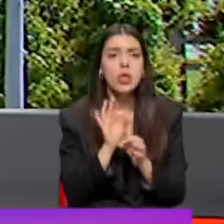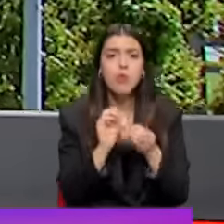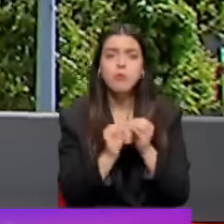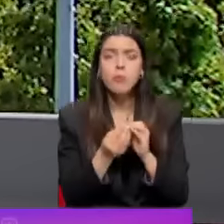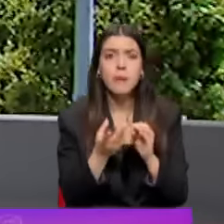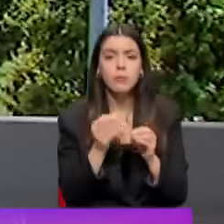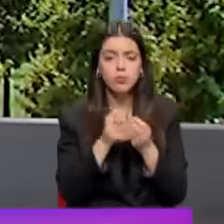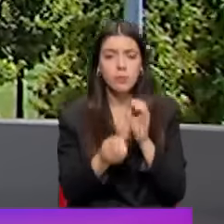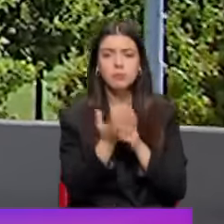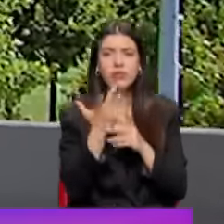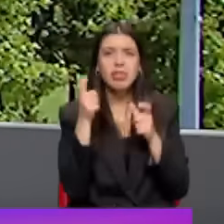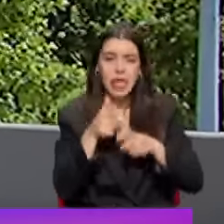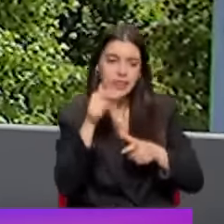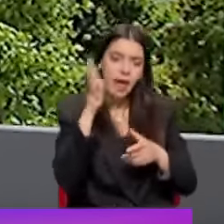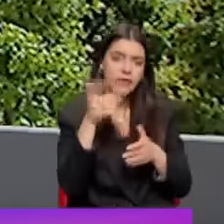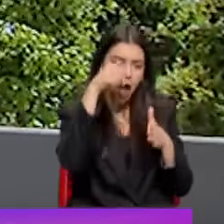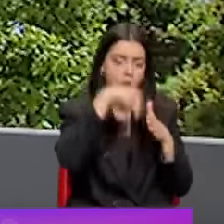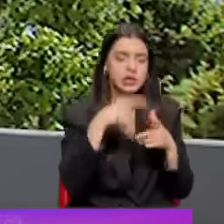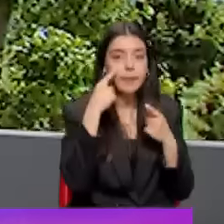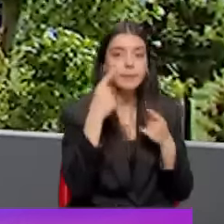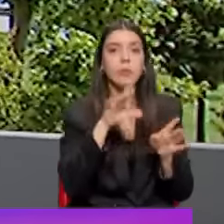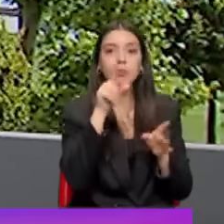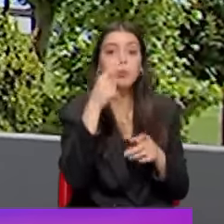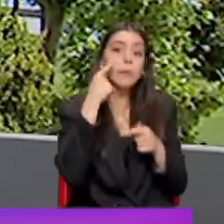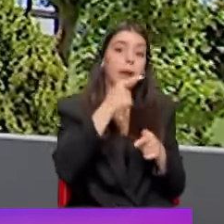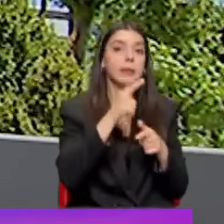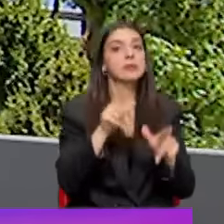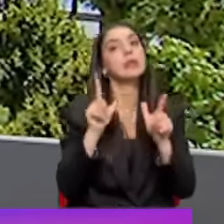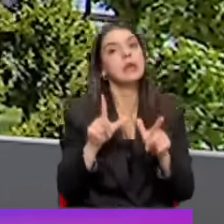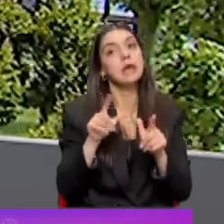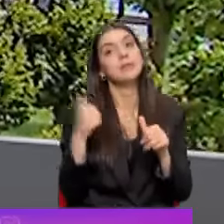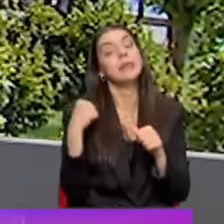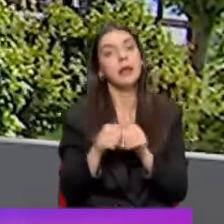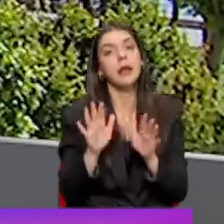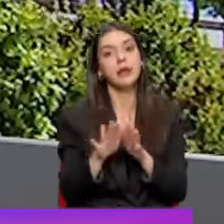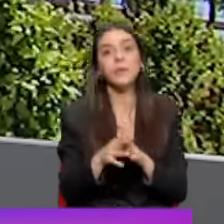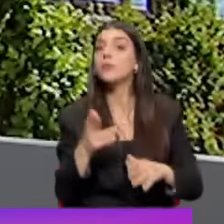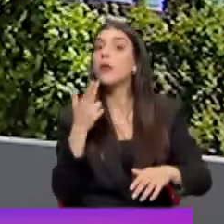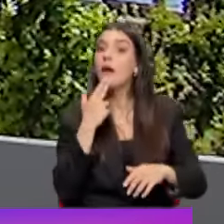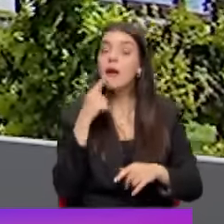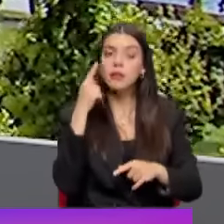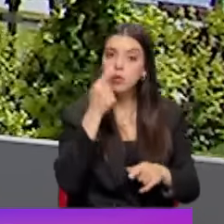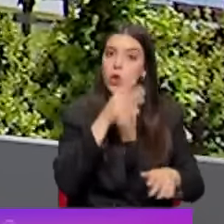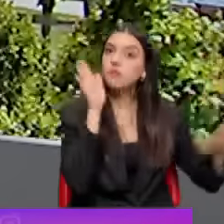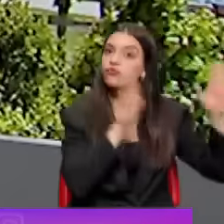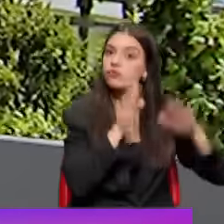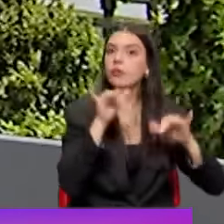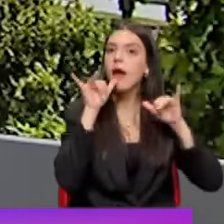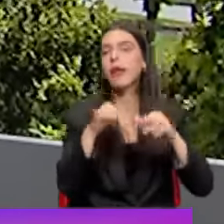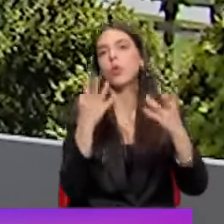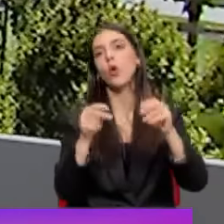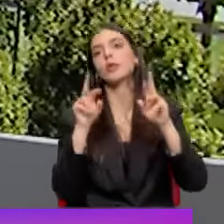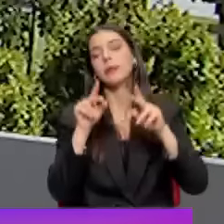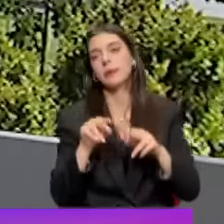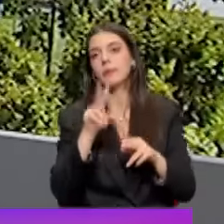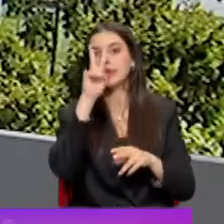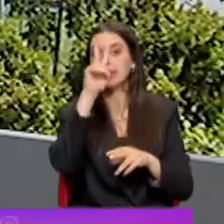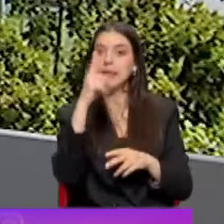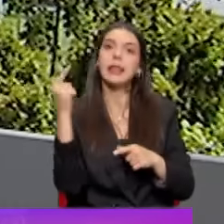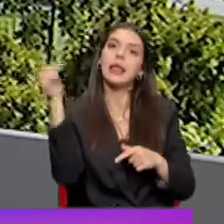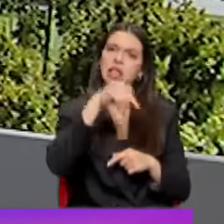yaratan probleme bakılmıyor biliyorsunuz ona bakılması lazım yine kadına yönelik şiddet vakaların olduğu gibi şimdi iki vaka